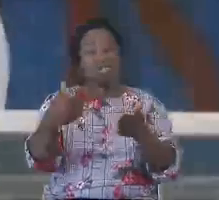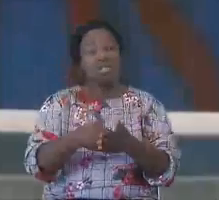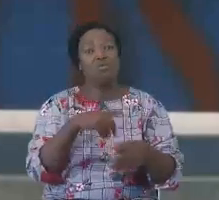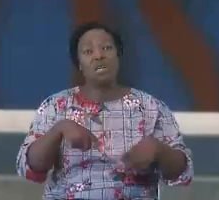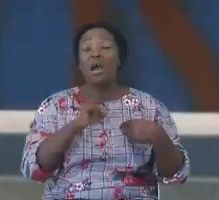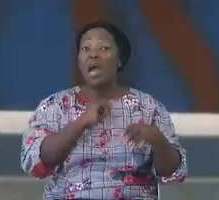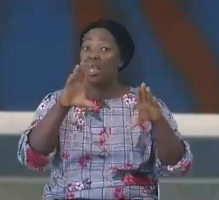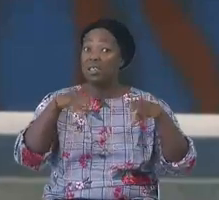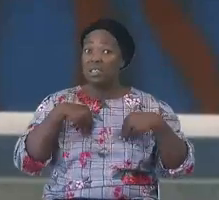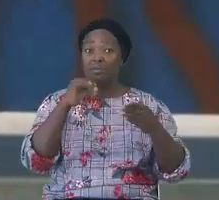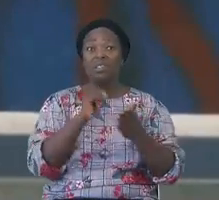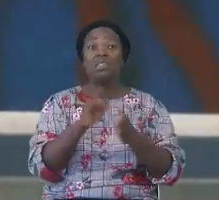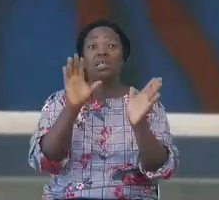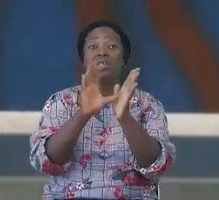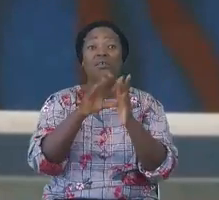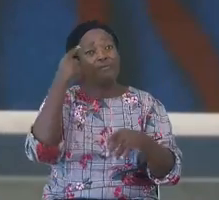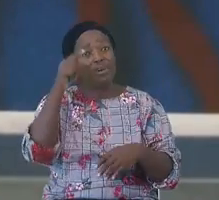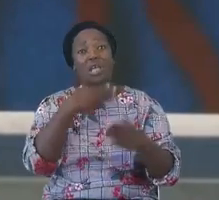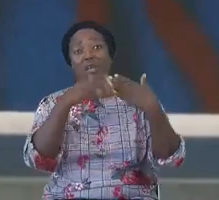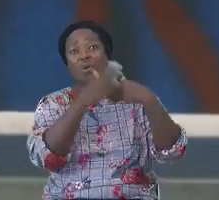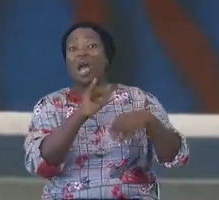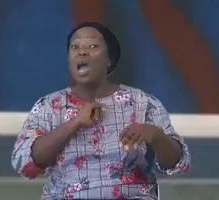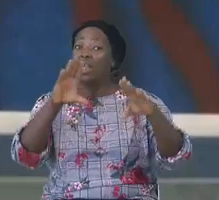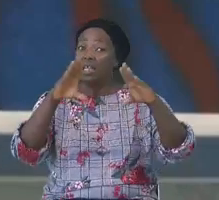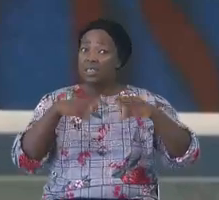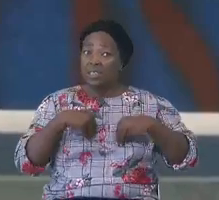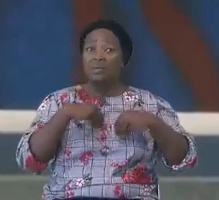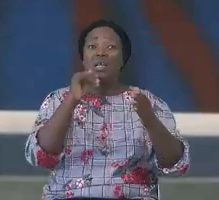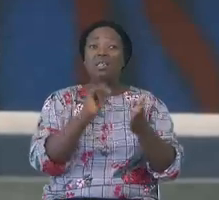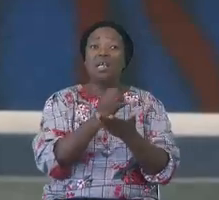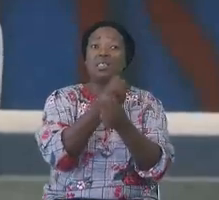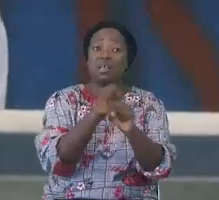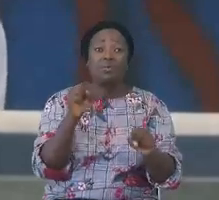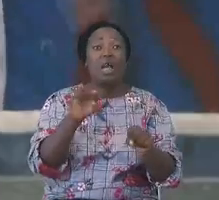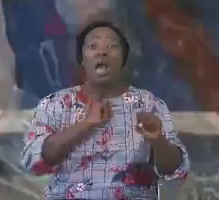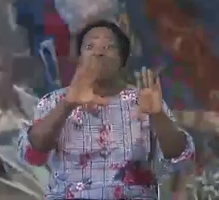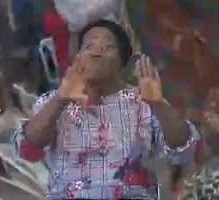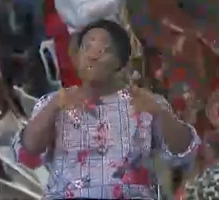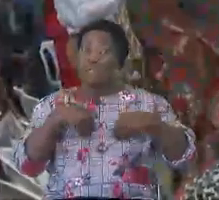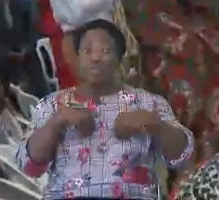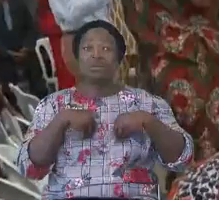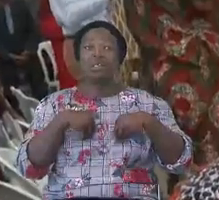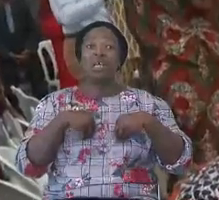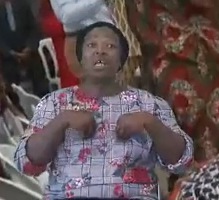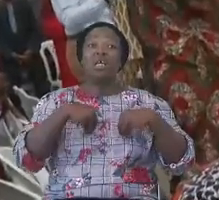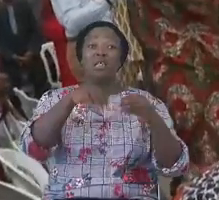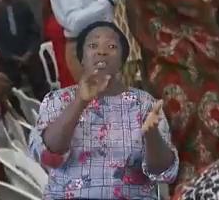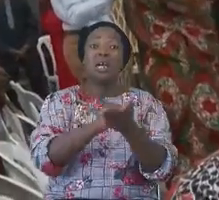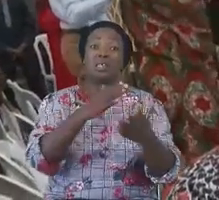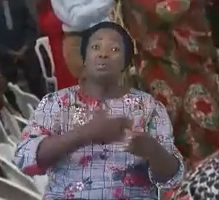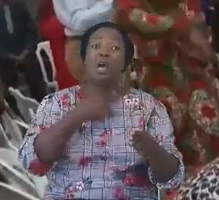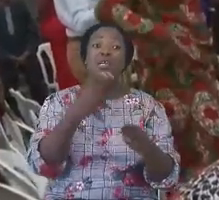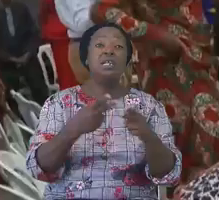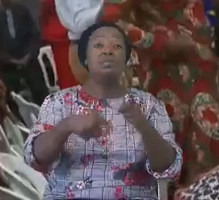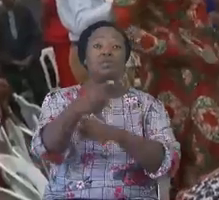le paradis. Et je l'accepte. Cette nouvelle vie, j'accepte. Ce billet pour le ciel,